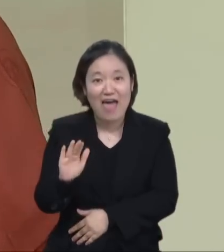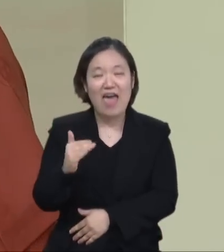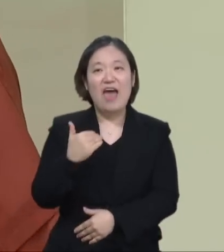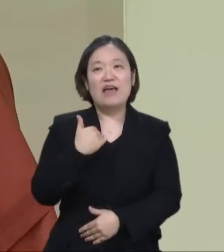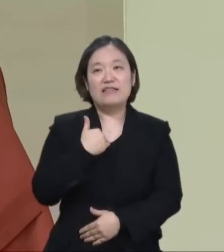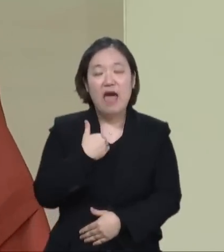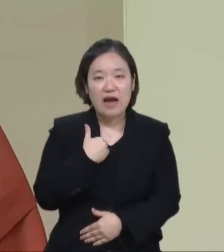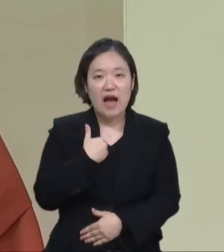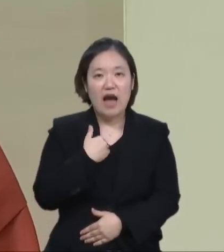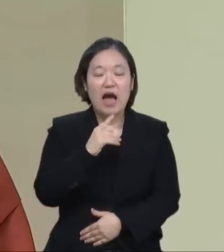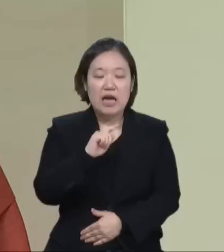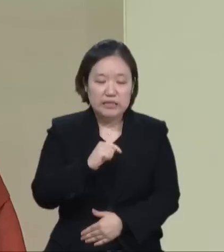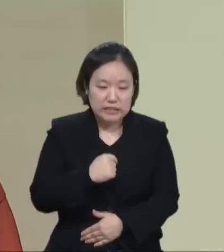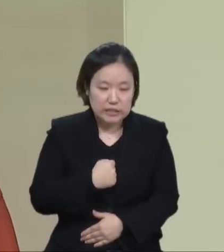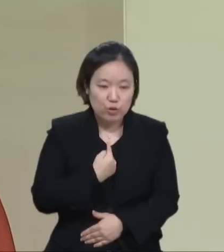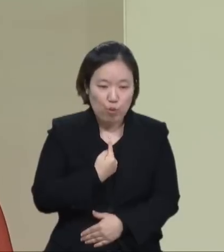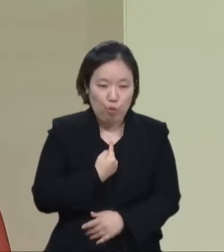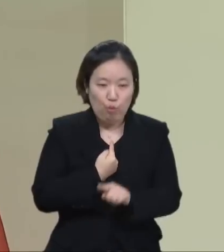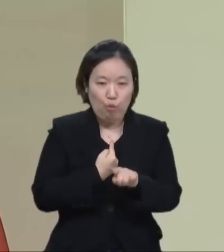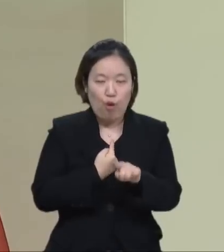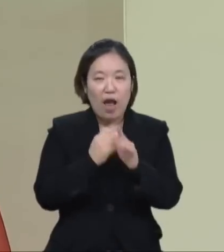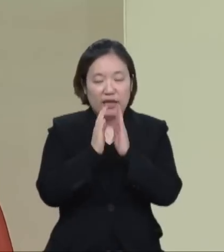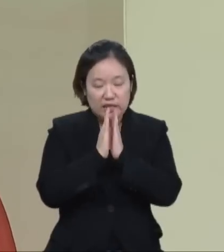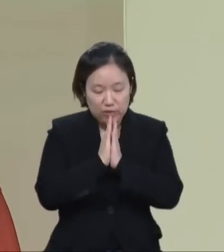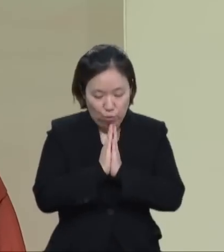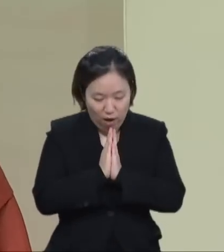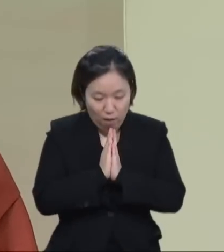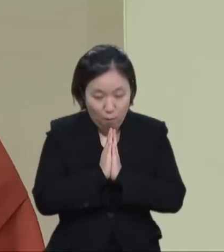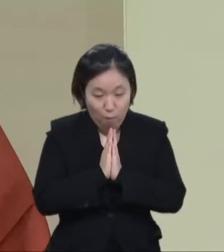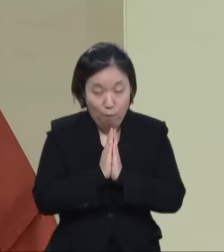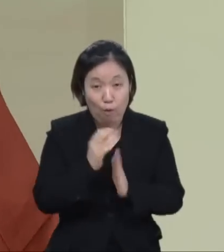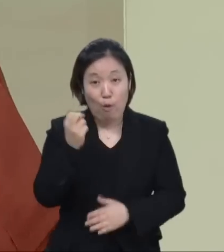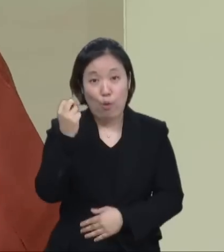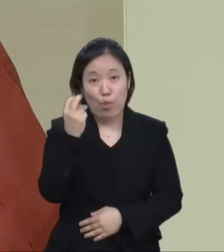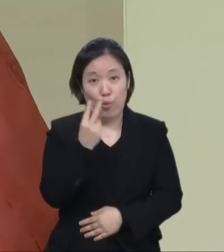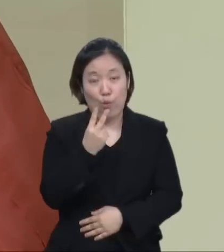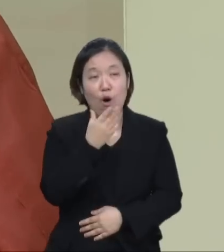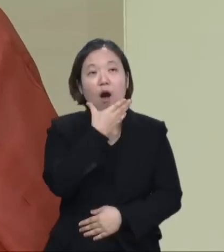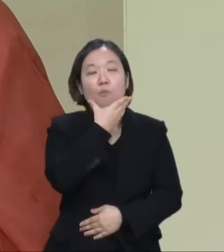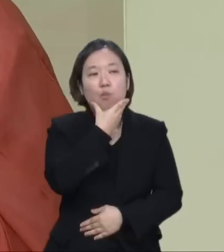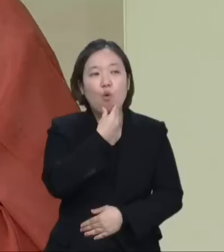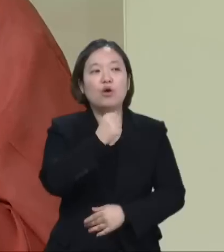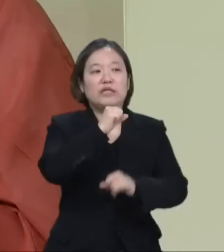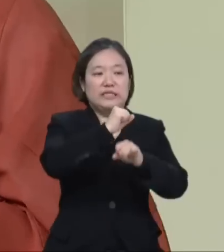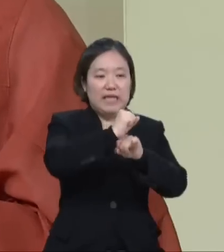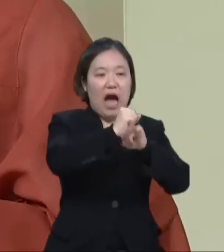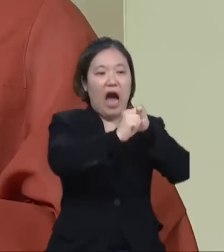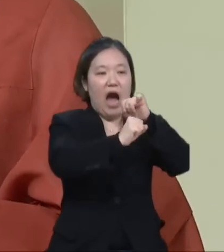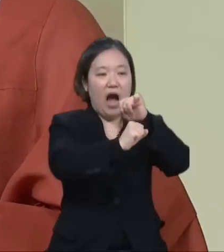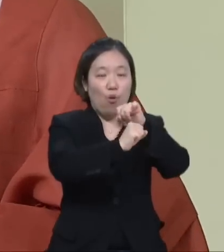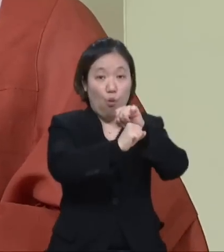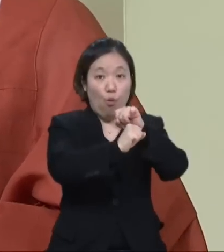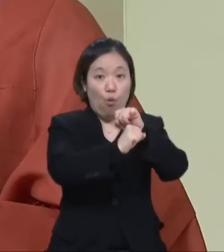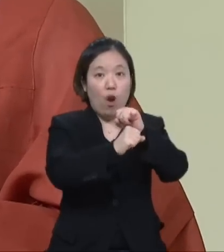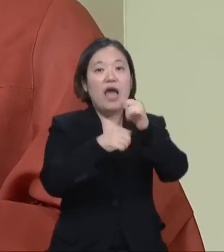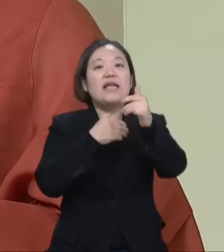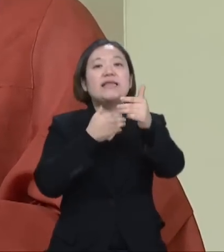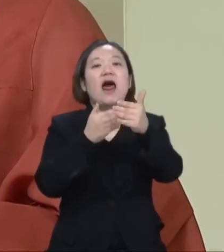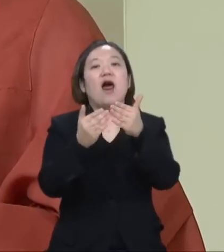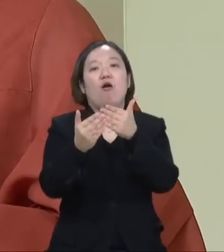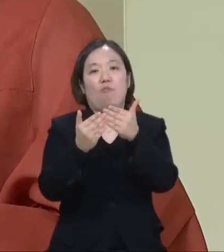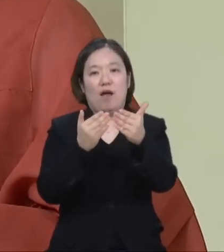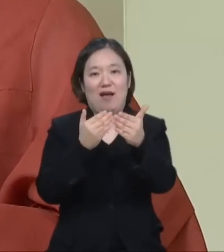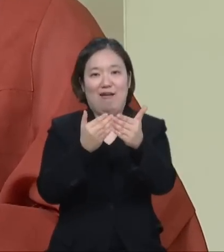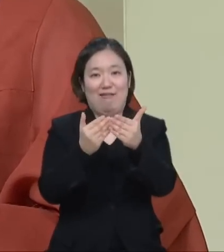자기가 본인이 스스로 기도하고 공덕을 땄고 체험을 하니까